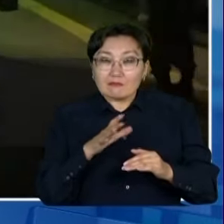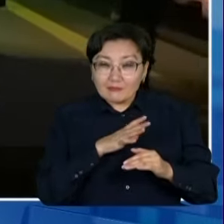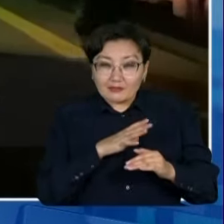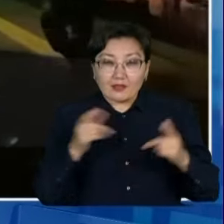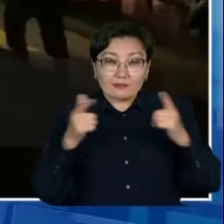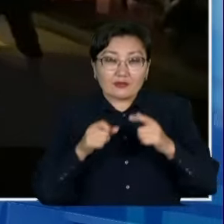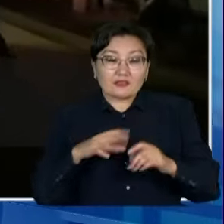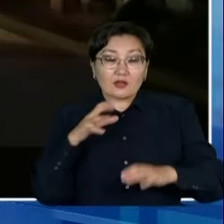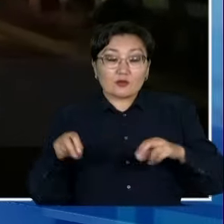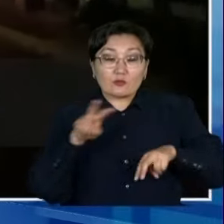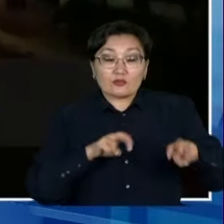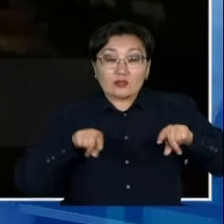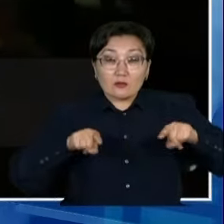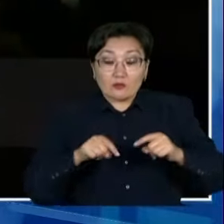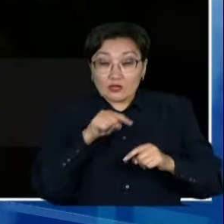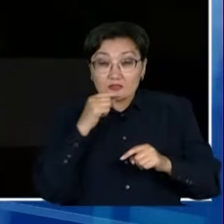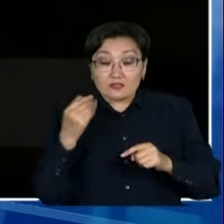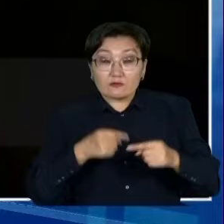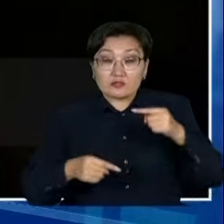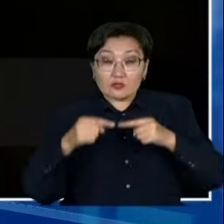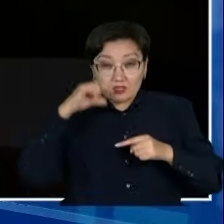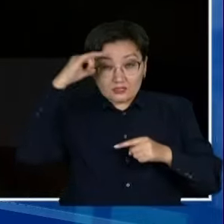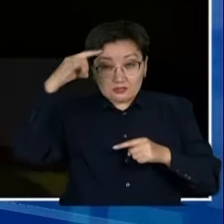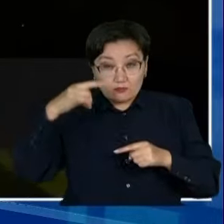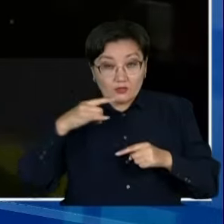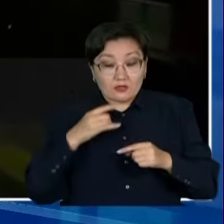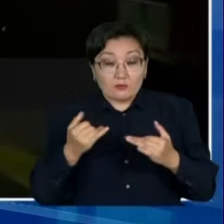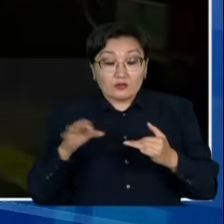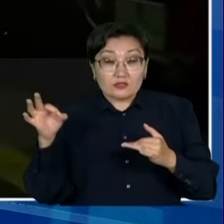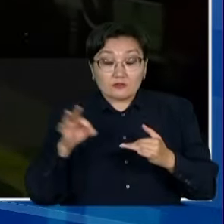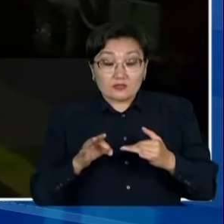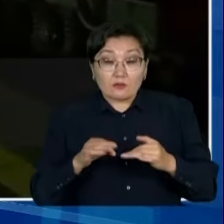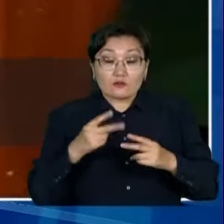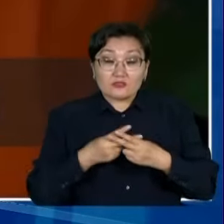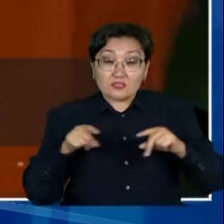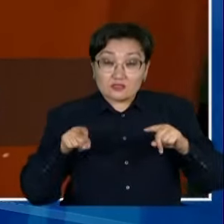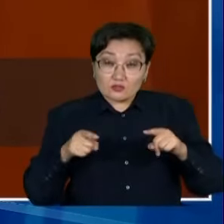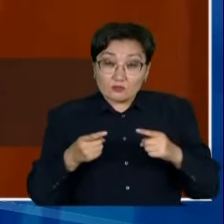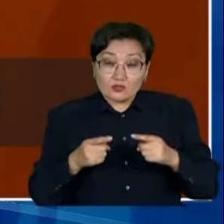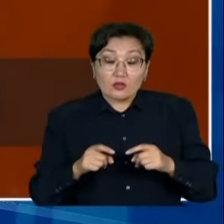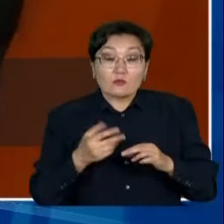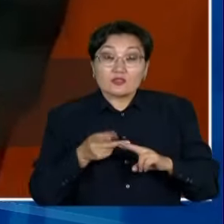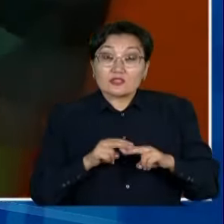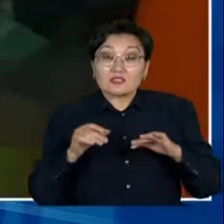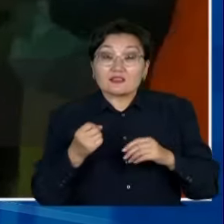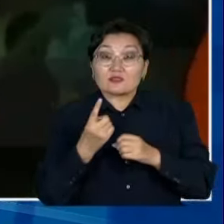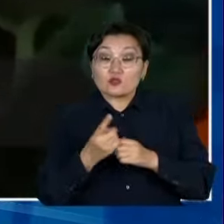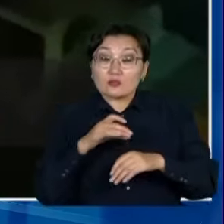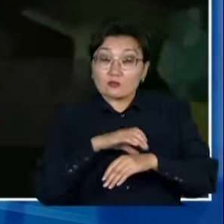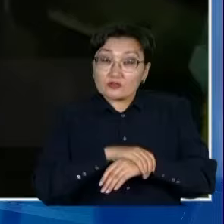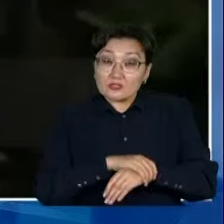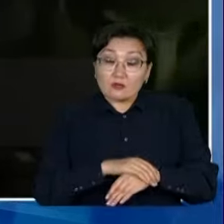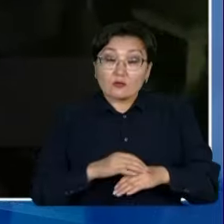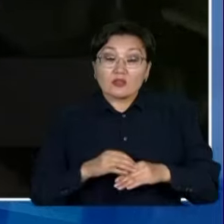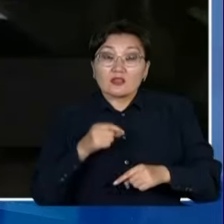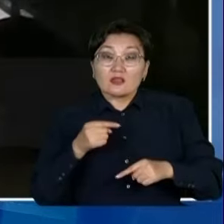розыск. После задержания в России ее вернули в Казахстан. На данный момент она водворена в СИЗО. Отмечу, что это уже 11-й случай